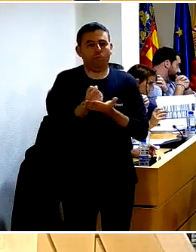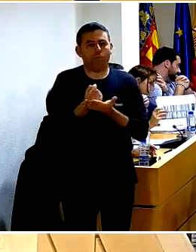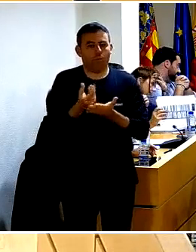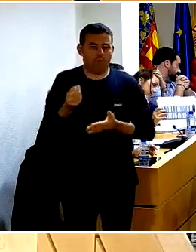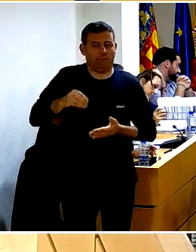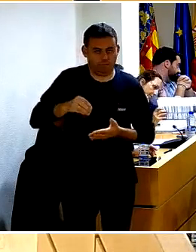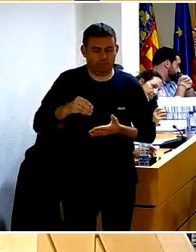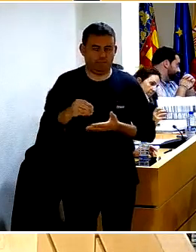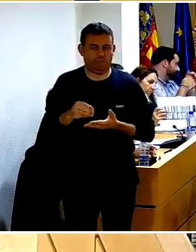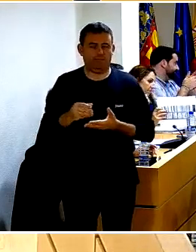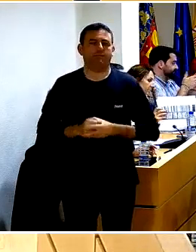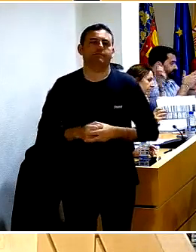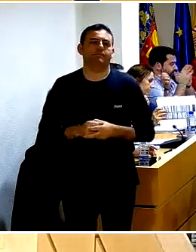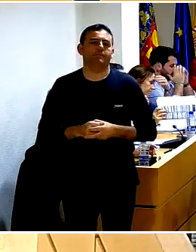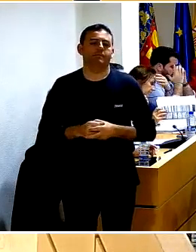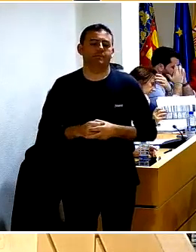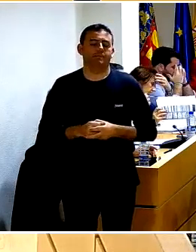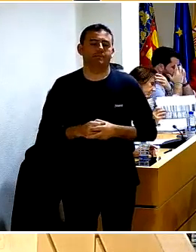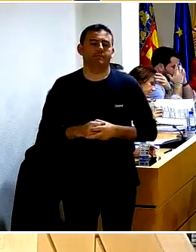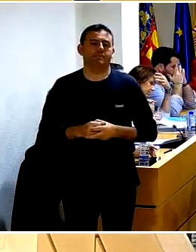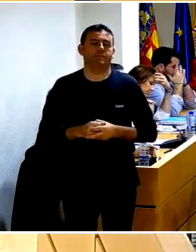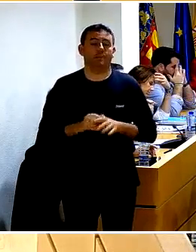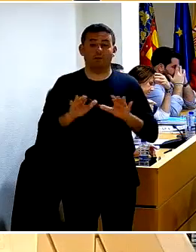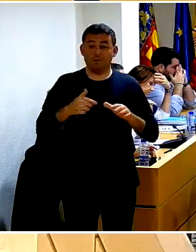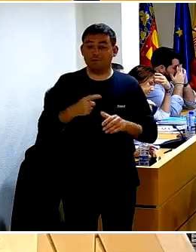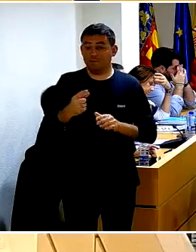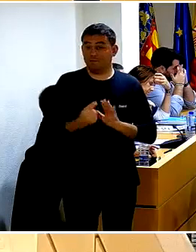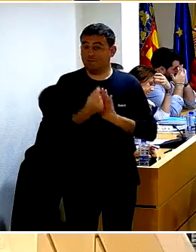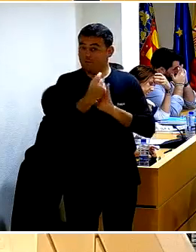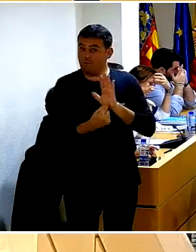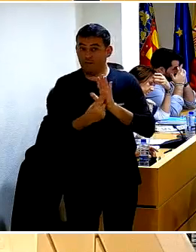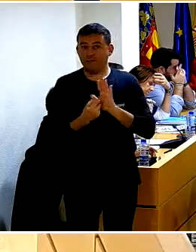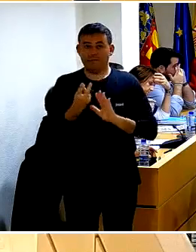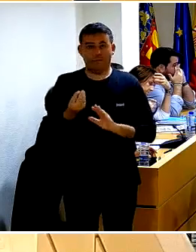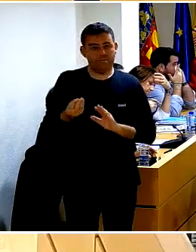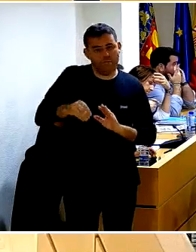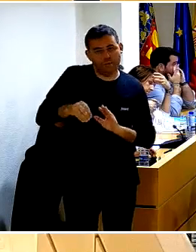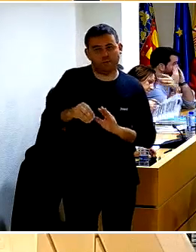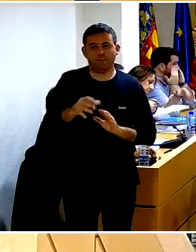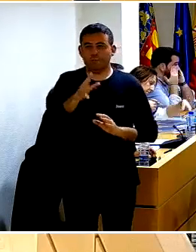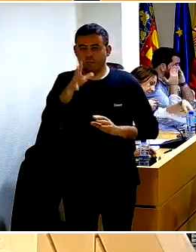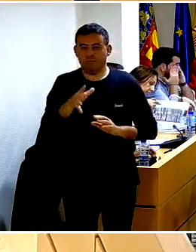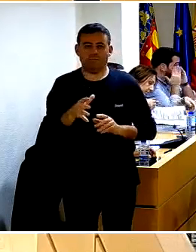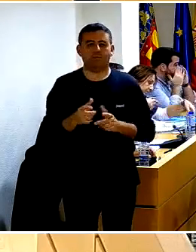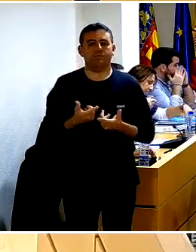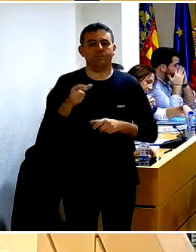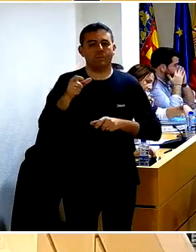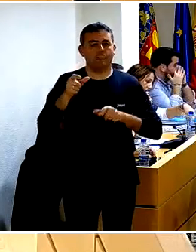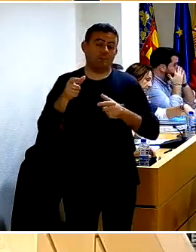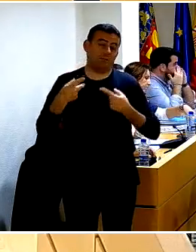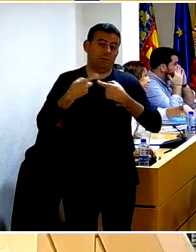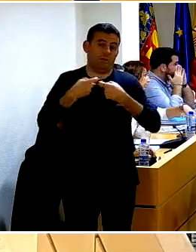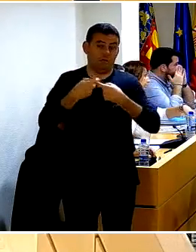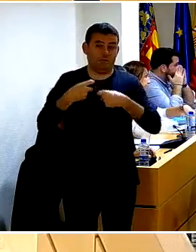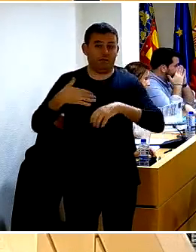anterior. Però bàsicament l'augment ve condicionat per l'increment de la participació dels tributs de l'Estat segons les